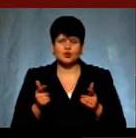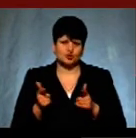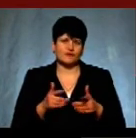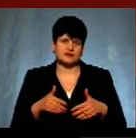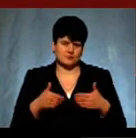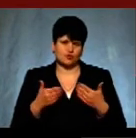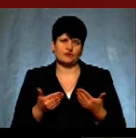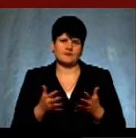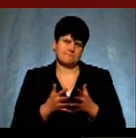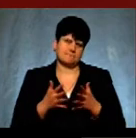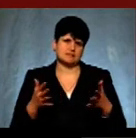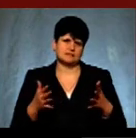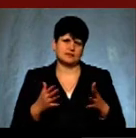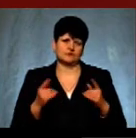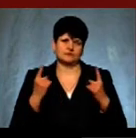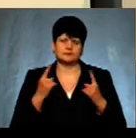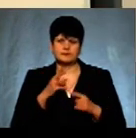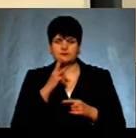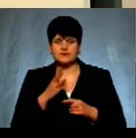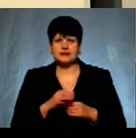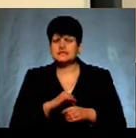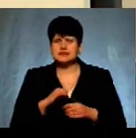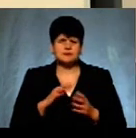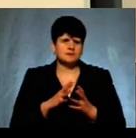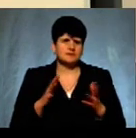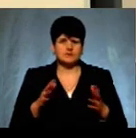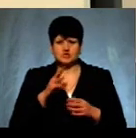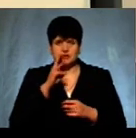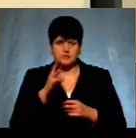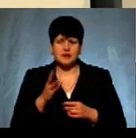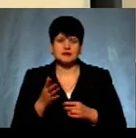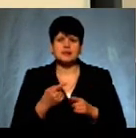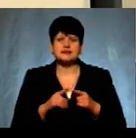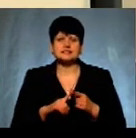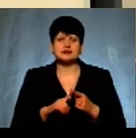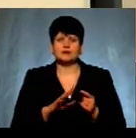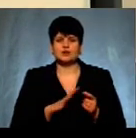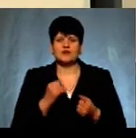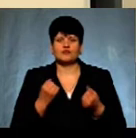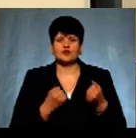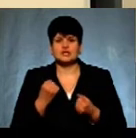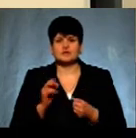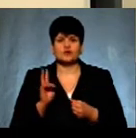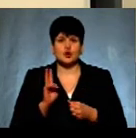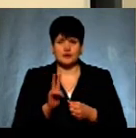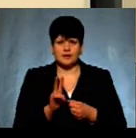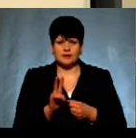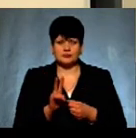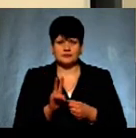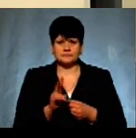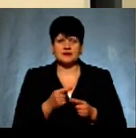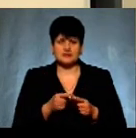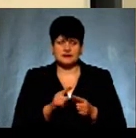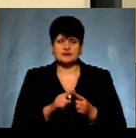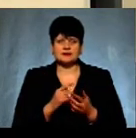запропонувати максимально високу заробітну плату? Ну, найбільша заробітна плата це була водіїв тролейбуса. Це вакансії зареєстровані